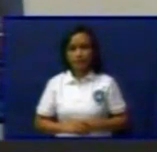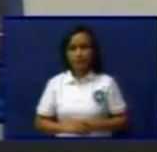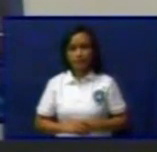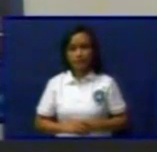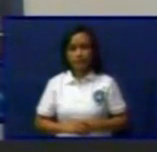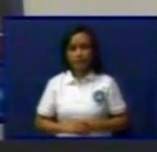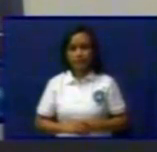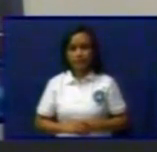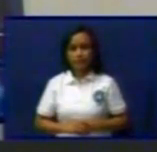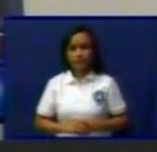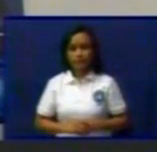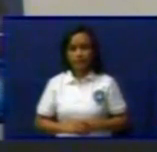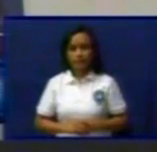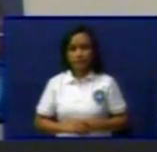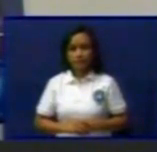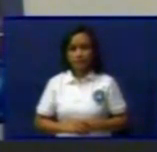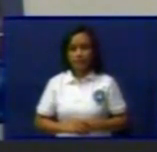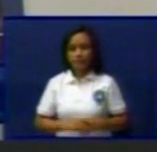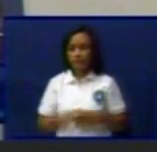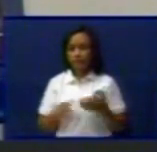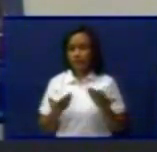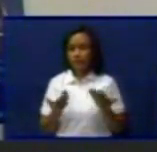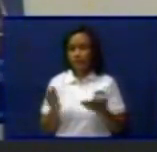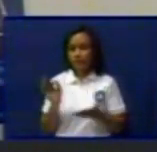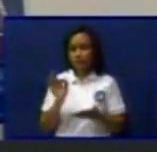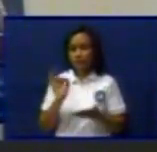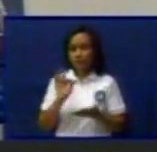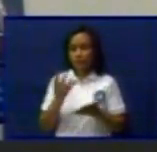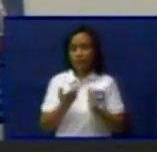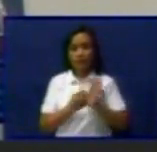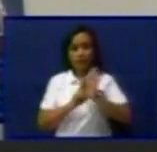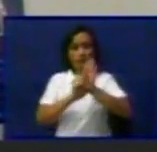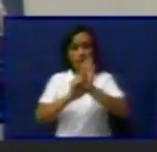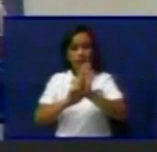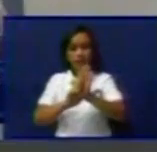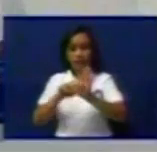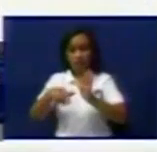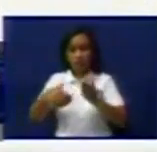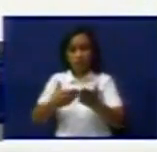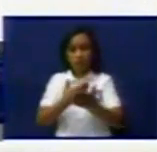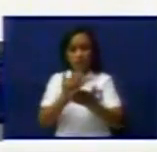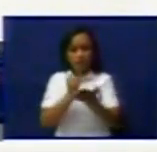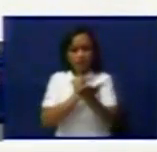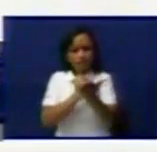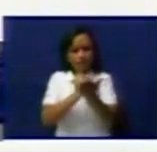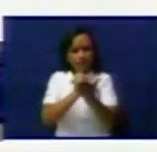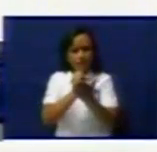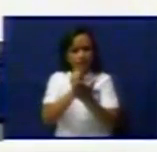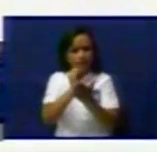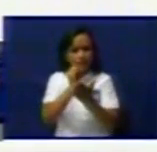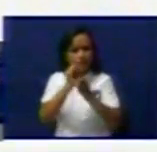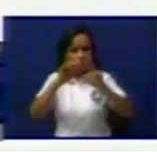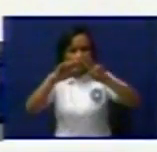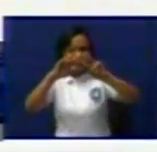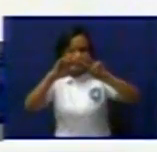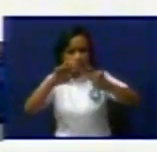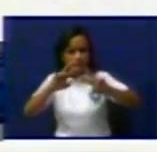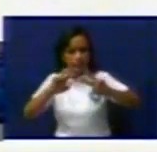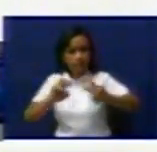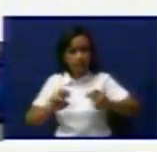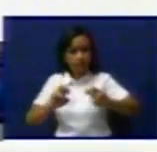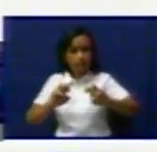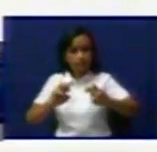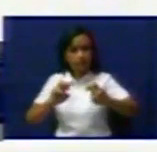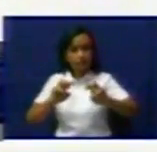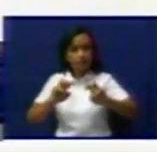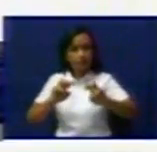根据麦肯锡所做的项目需求分析研究成果，尼加拉瓜运河综合开发项目包括6个子项目。 De conformidad con los resultados actualizados de investigación de análisis de demanda